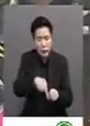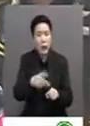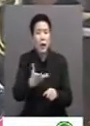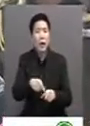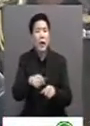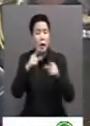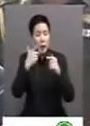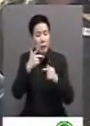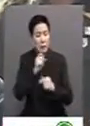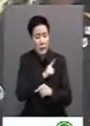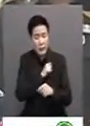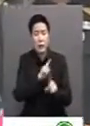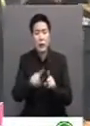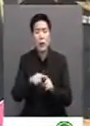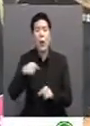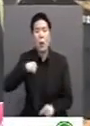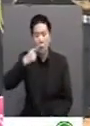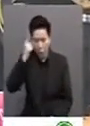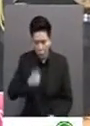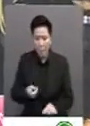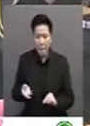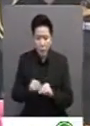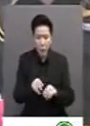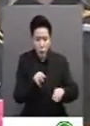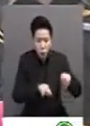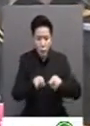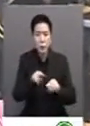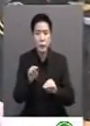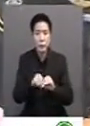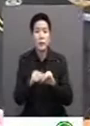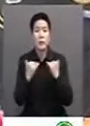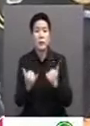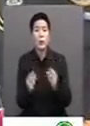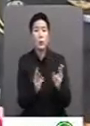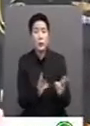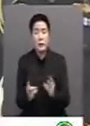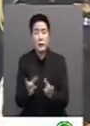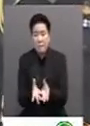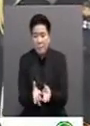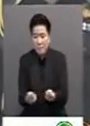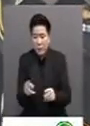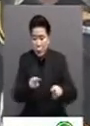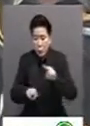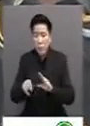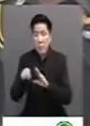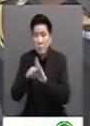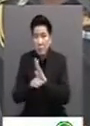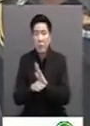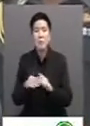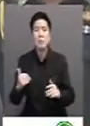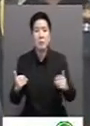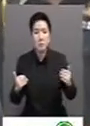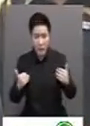ยเนี่ยเราคงต้องเพิ่มนะครับแต่ก็เรียนยืนยันได้ว่ามาตรการที่เรามีในแต่ละพื้นที่เนี่ยนะครับยืนยันได้